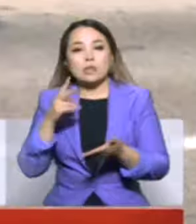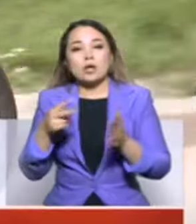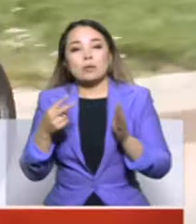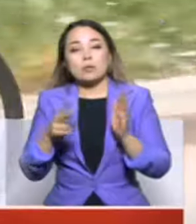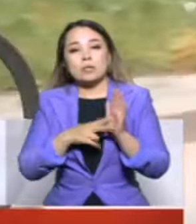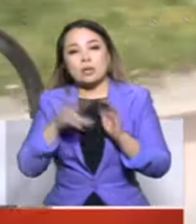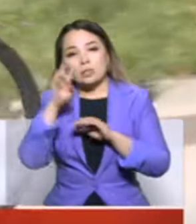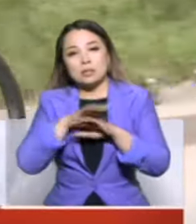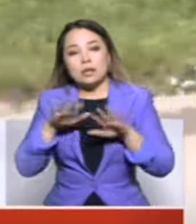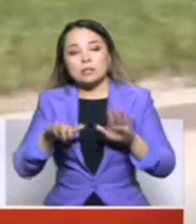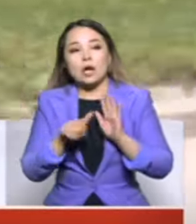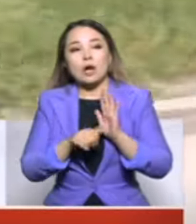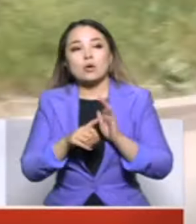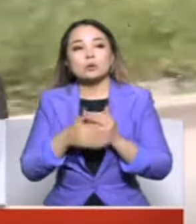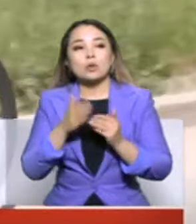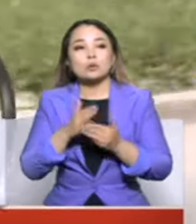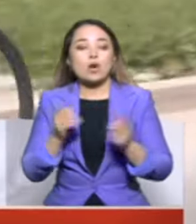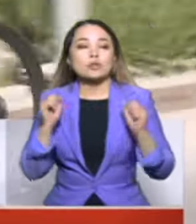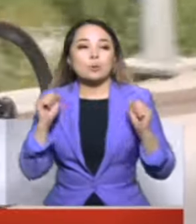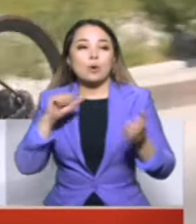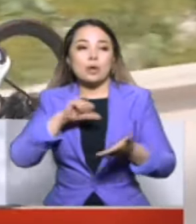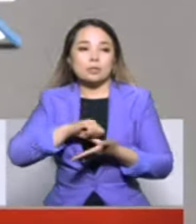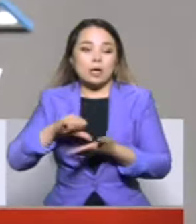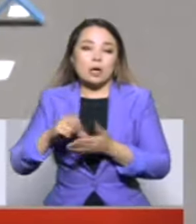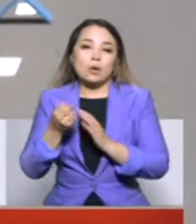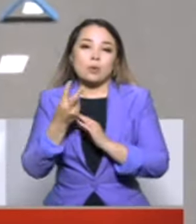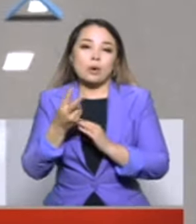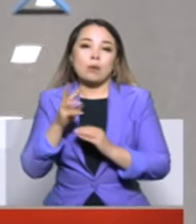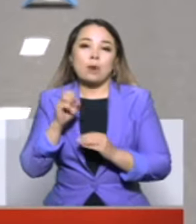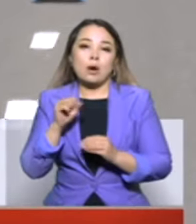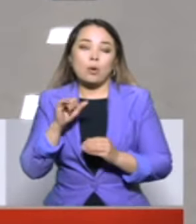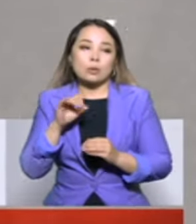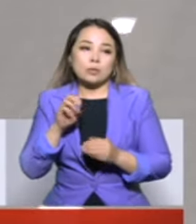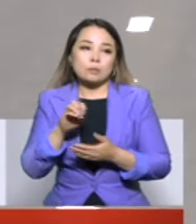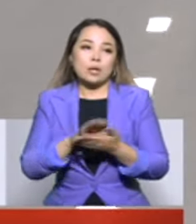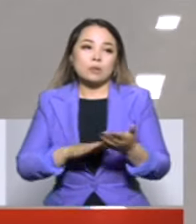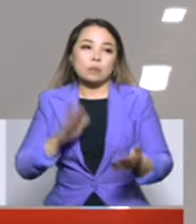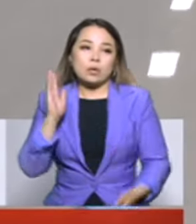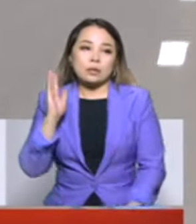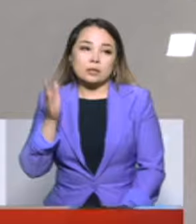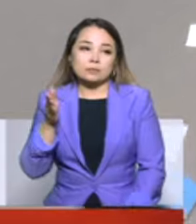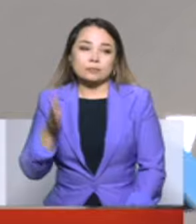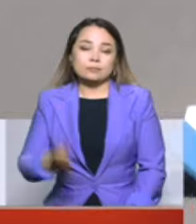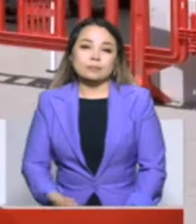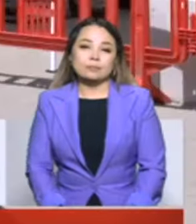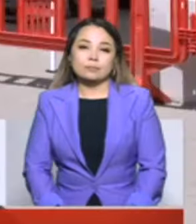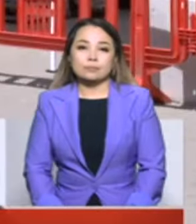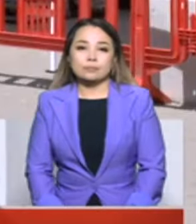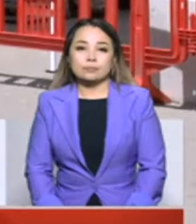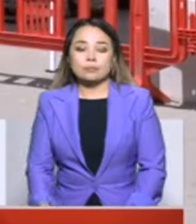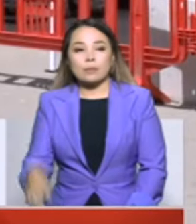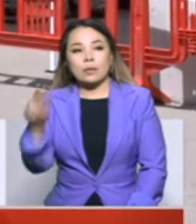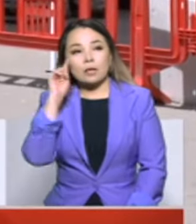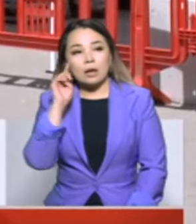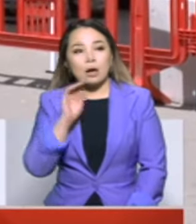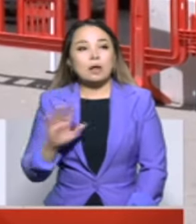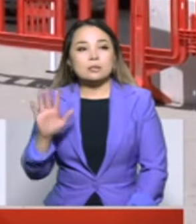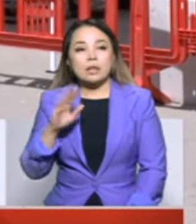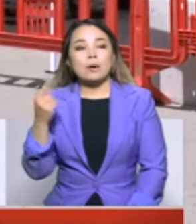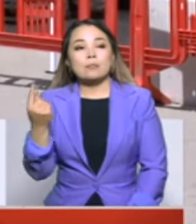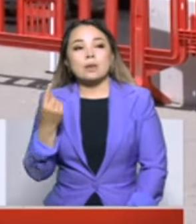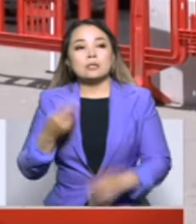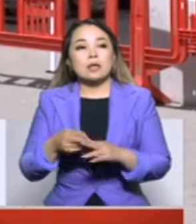елінен 600-ден астам спортшы қатысып жатыр. Дода 12-ші маусымға дейін жалғасады. Азия